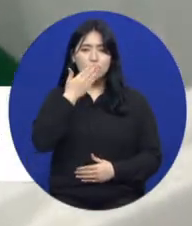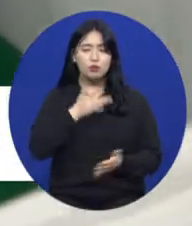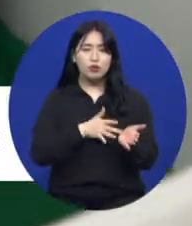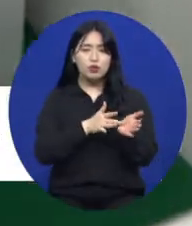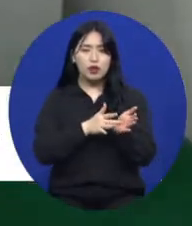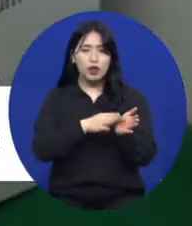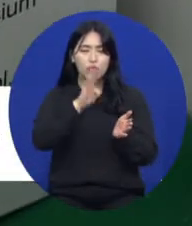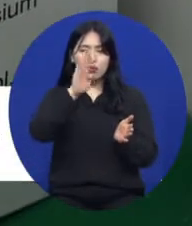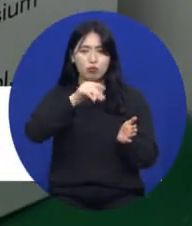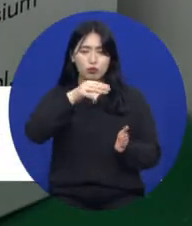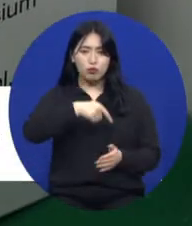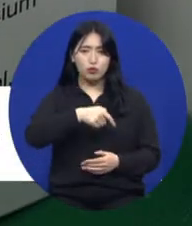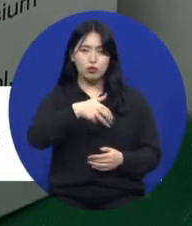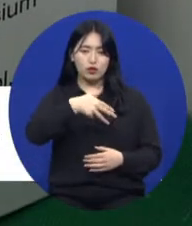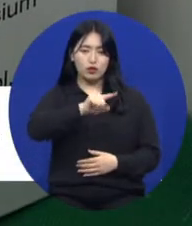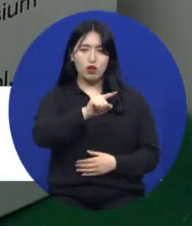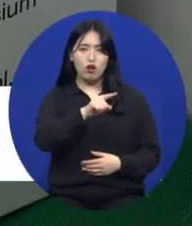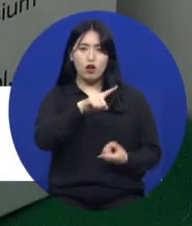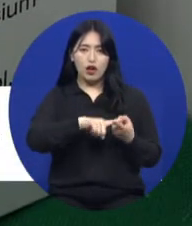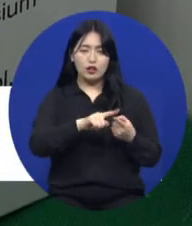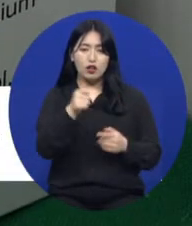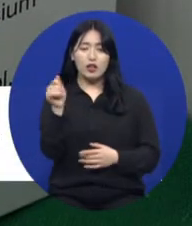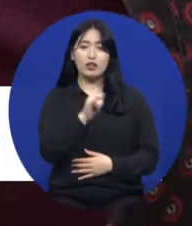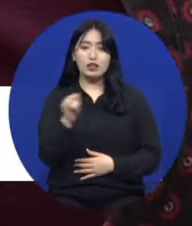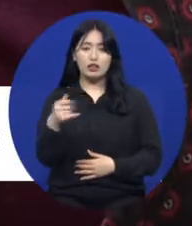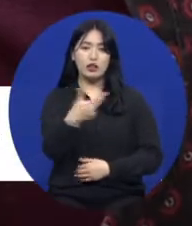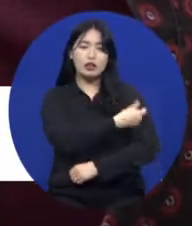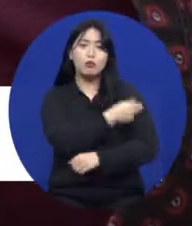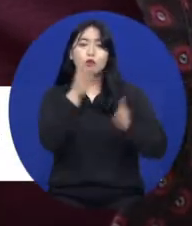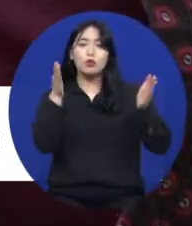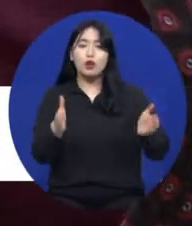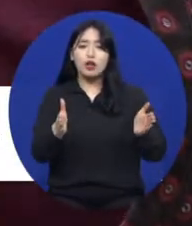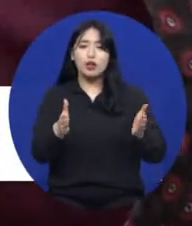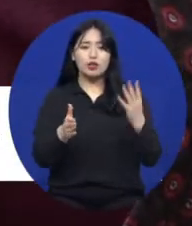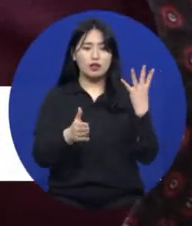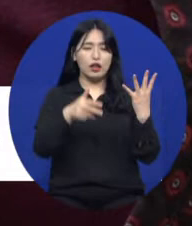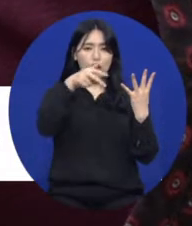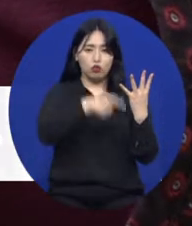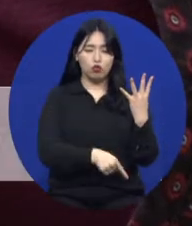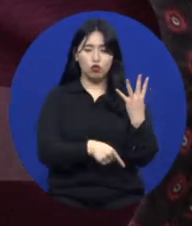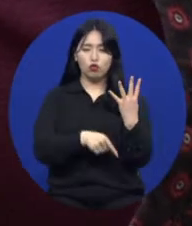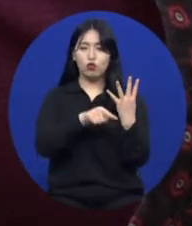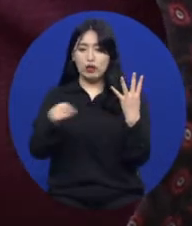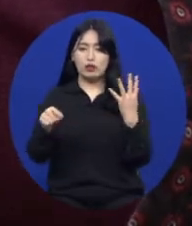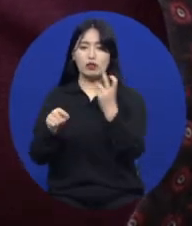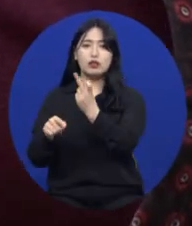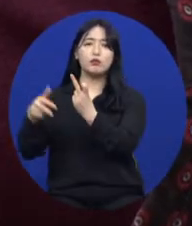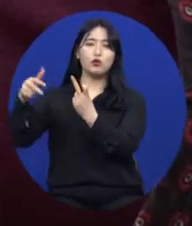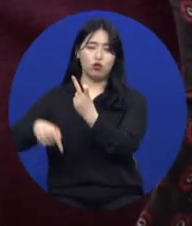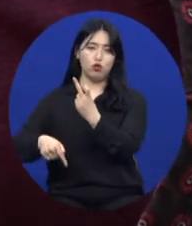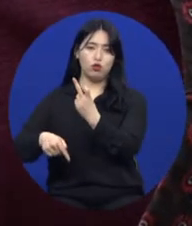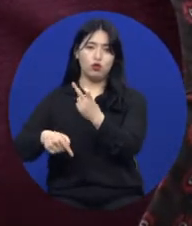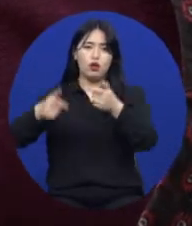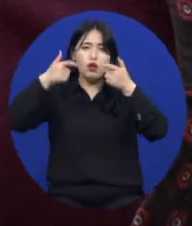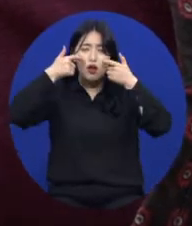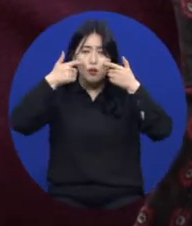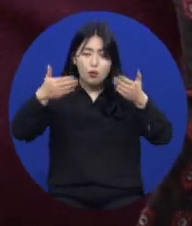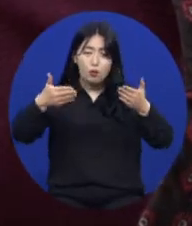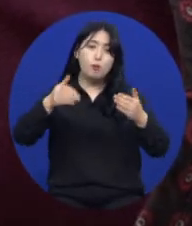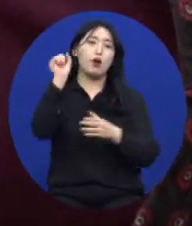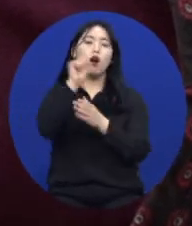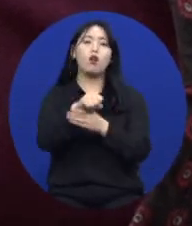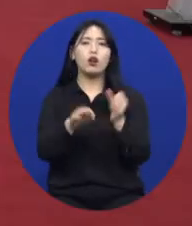식품의약품안전처가 허가한 아스트라제네카 백신의 접종 간격은 4주에서 12주. 명백한 허가